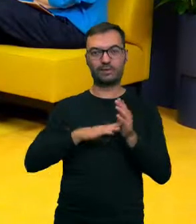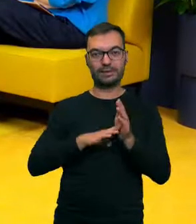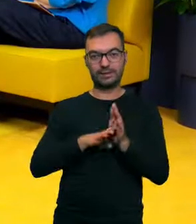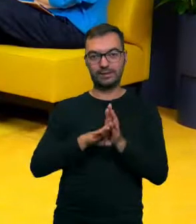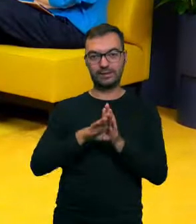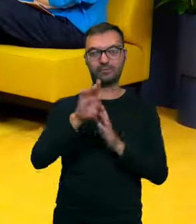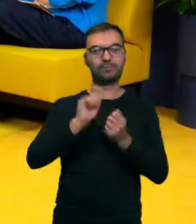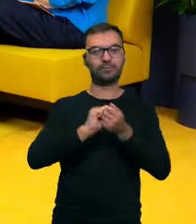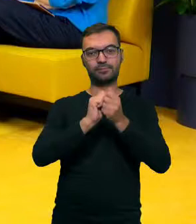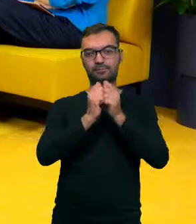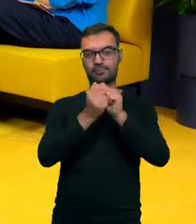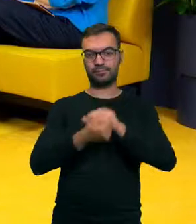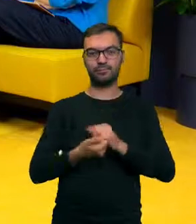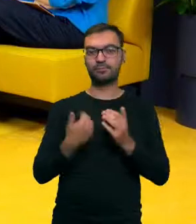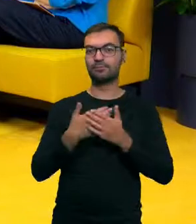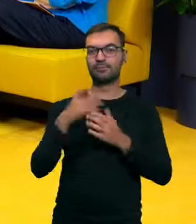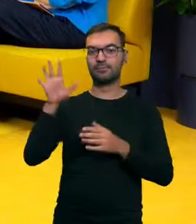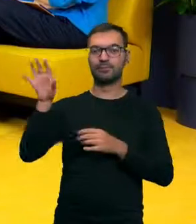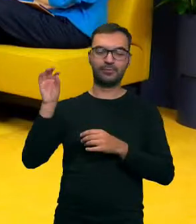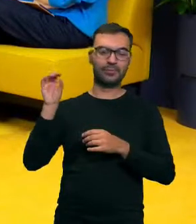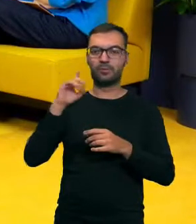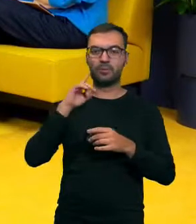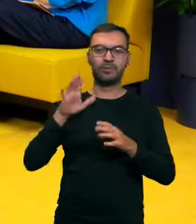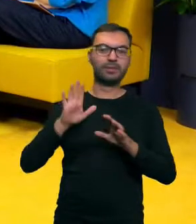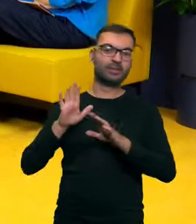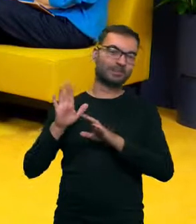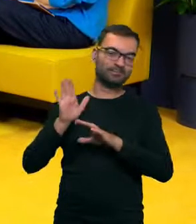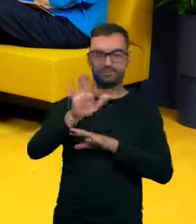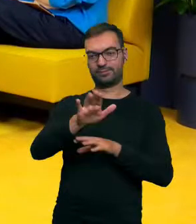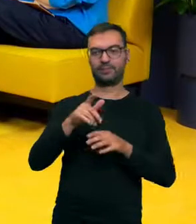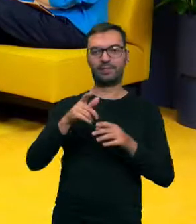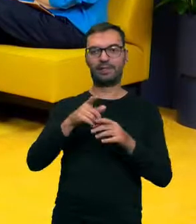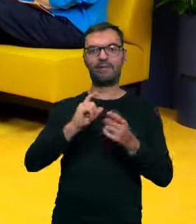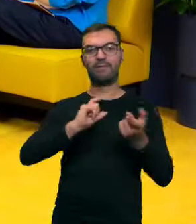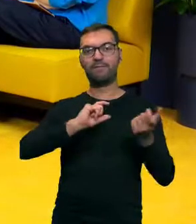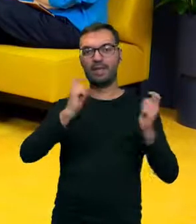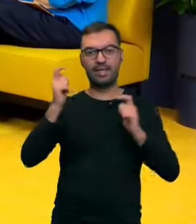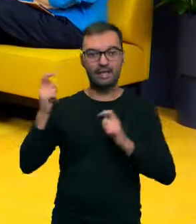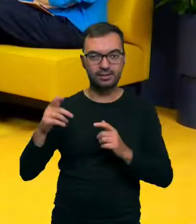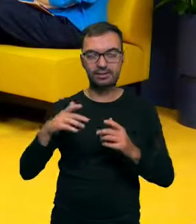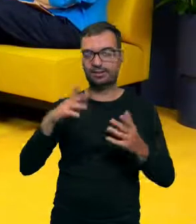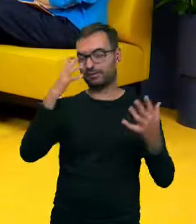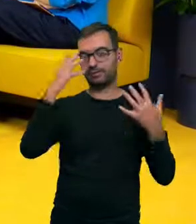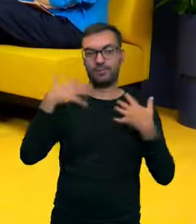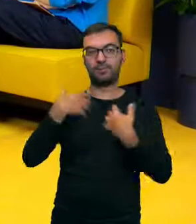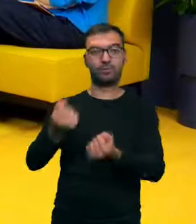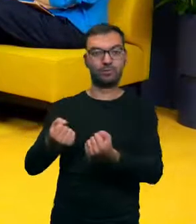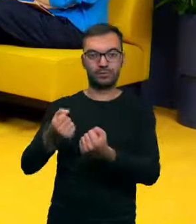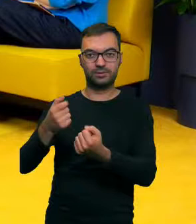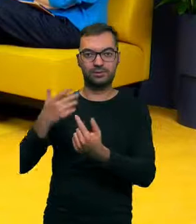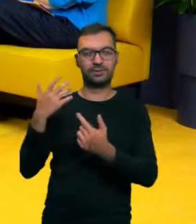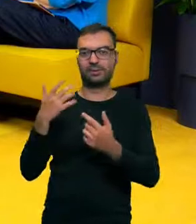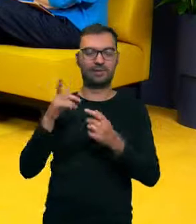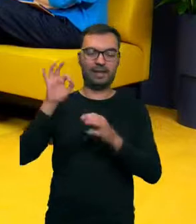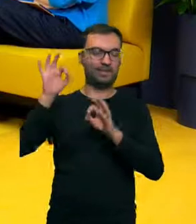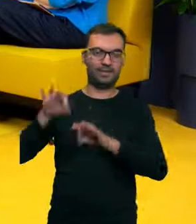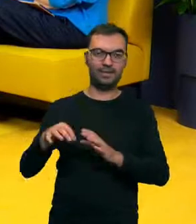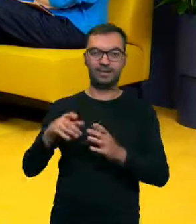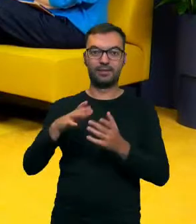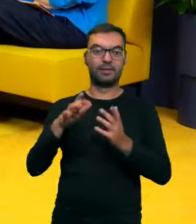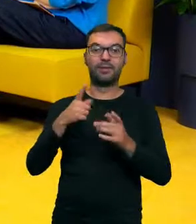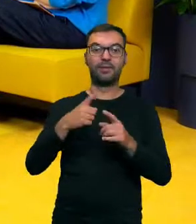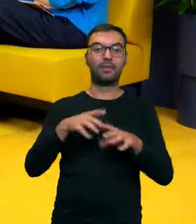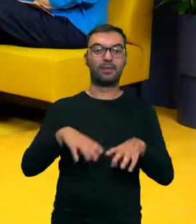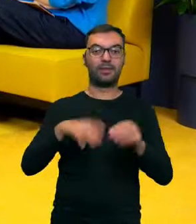wrzucony w ten bieg wydarzeń jakby nie swojej winy i